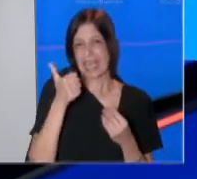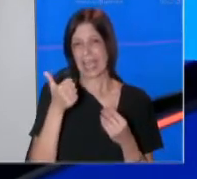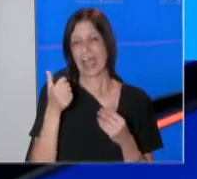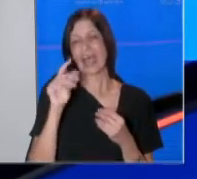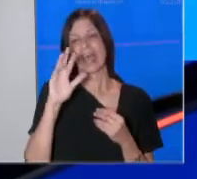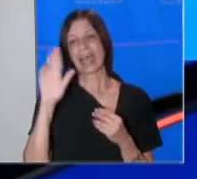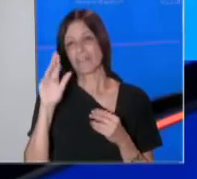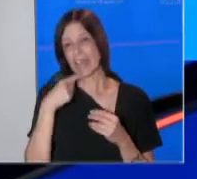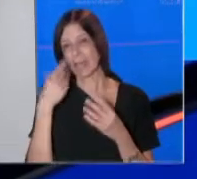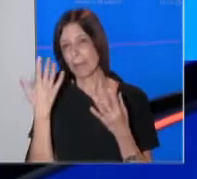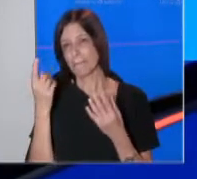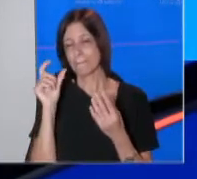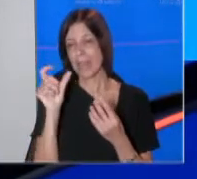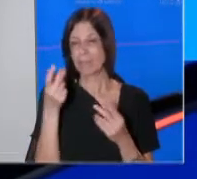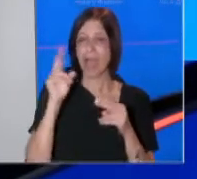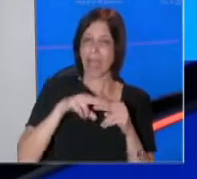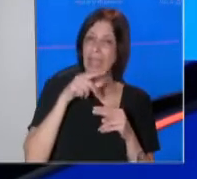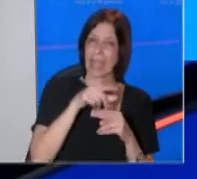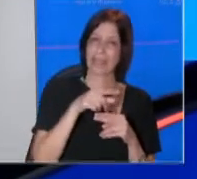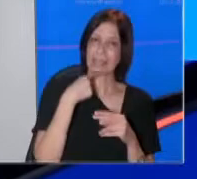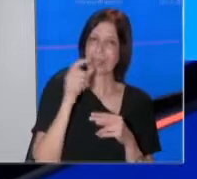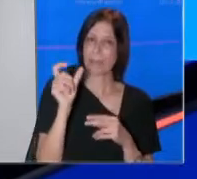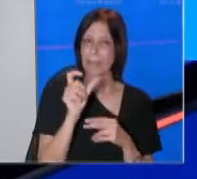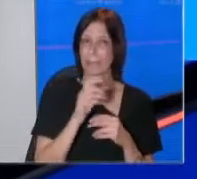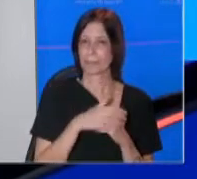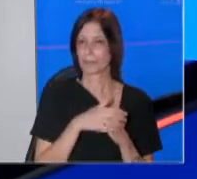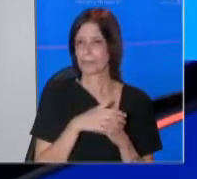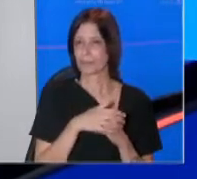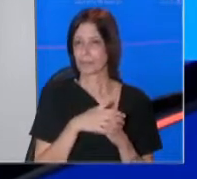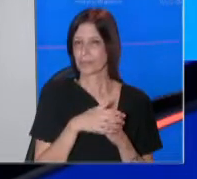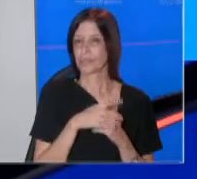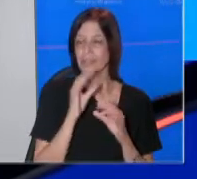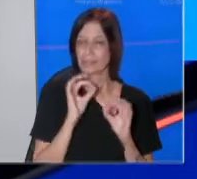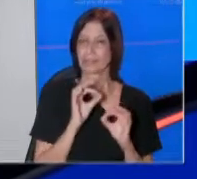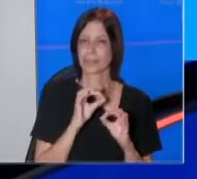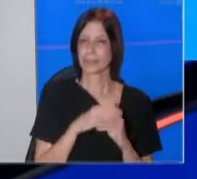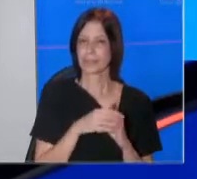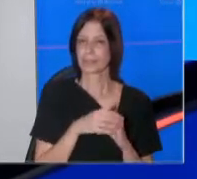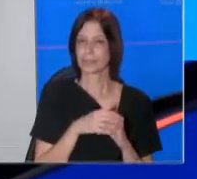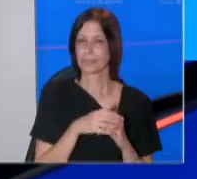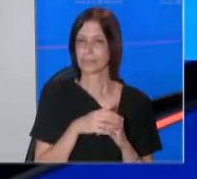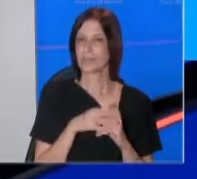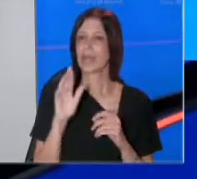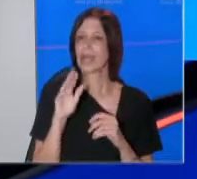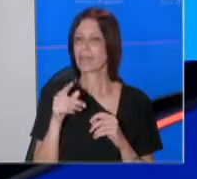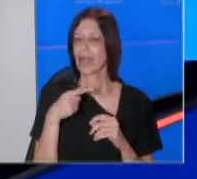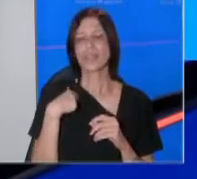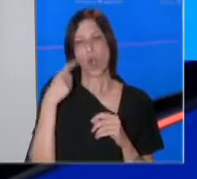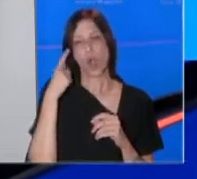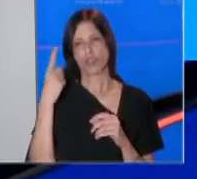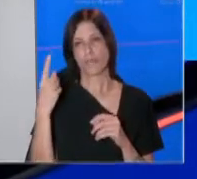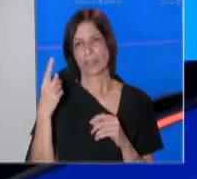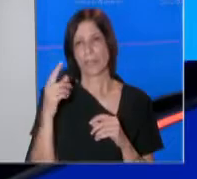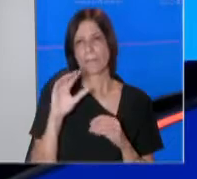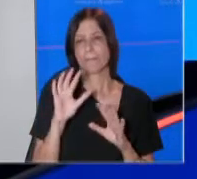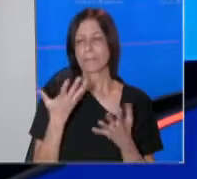אתן לרבקה להגיד כמה מילים, ואז אני אתן לך להגיד כמה מילים. בסדר גמור. רבקה, בבקשה. אני חושבת